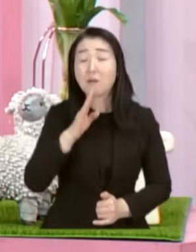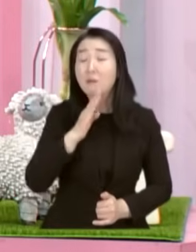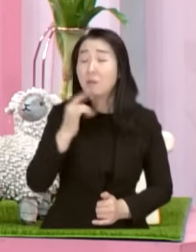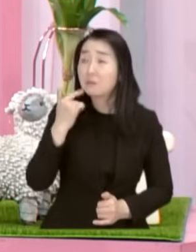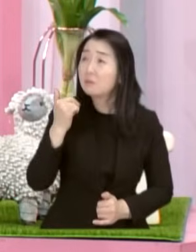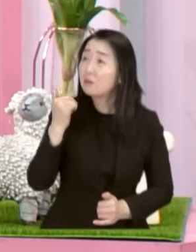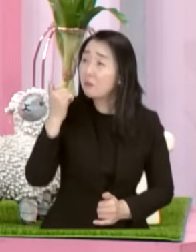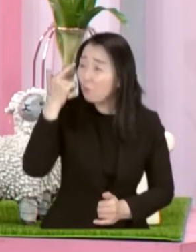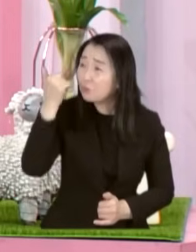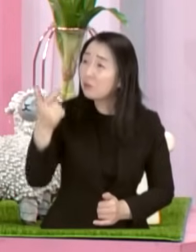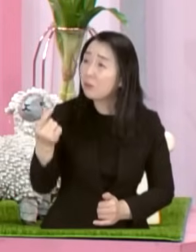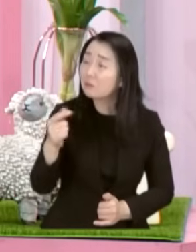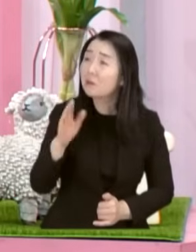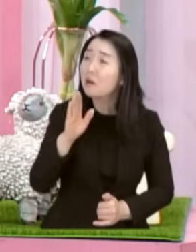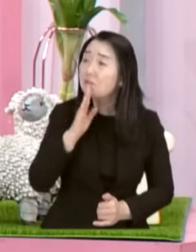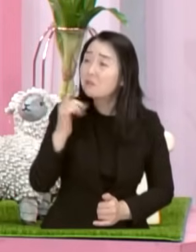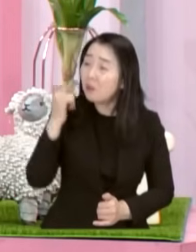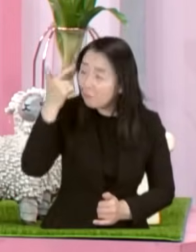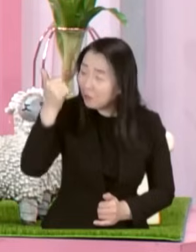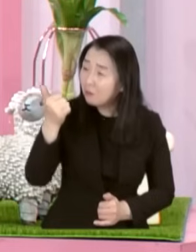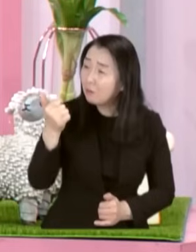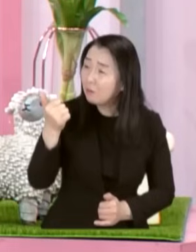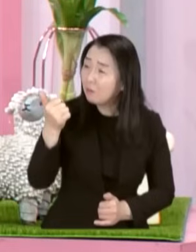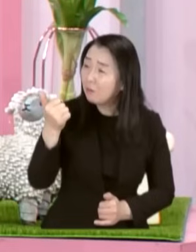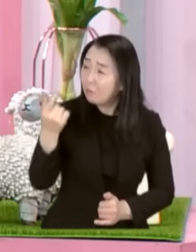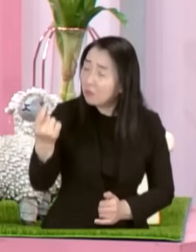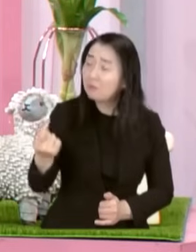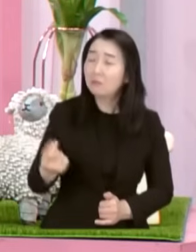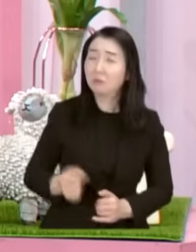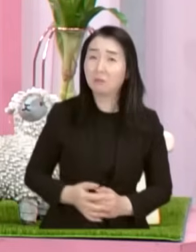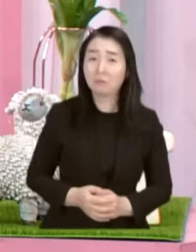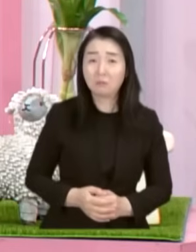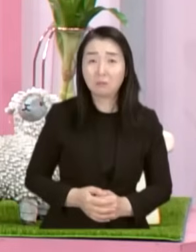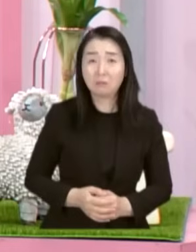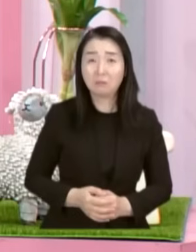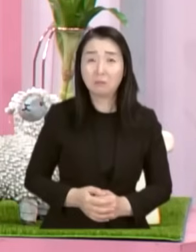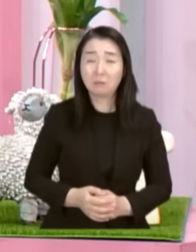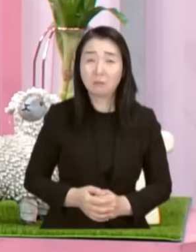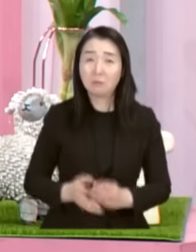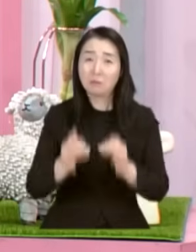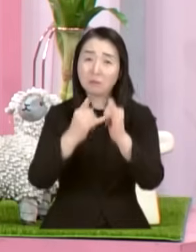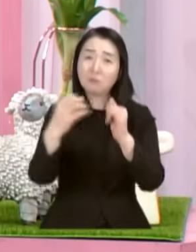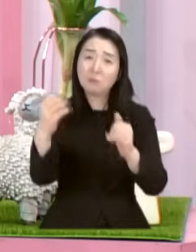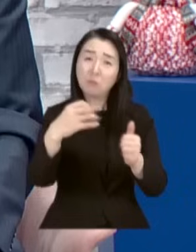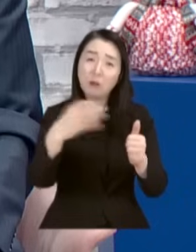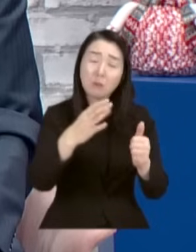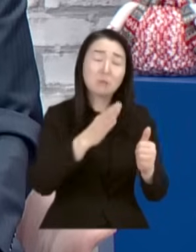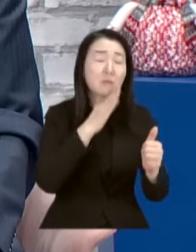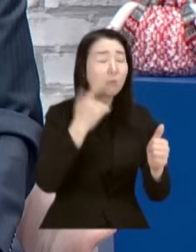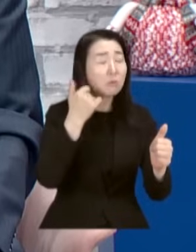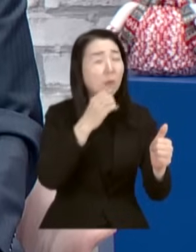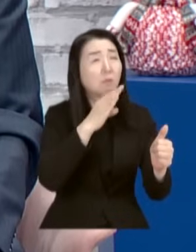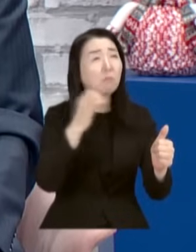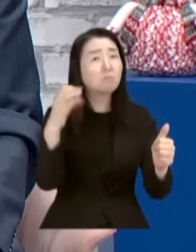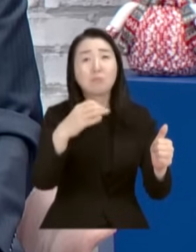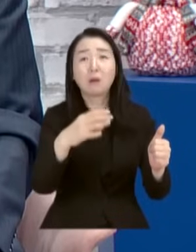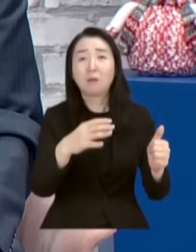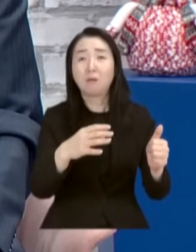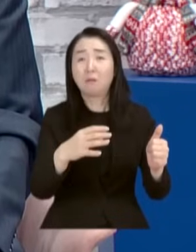아빠 진짜 목사인데 아빠 같은 분이 진짜 목사인데 동네 사람들이 그럴 때 나 우는 거야.